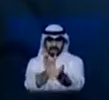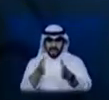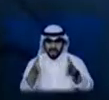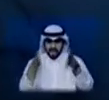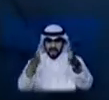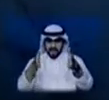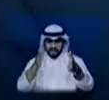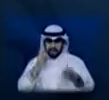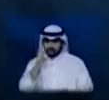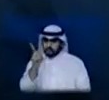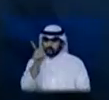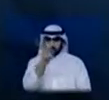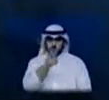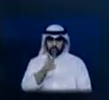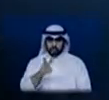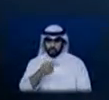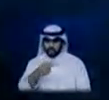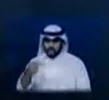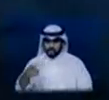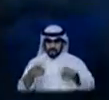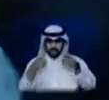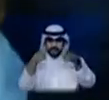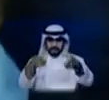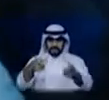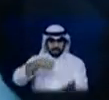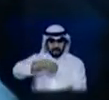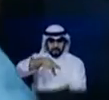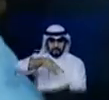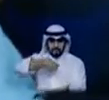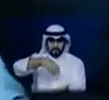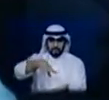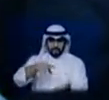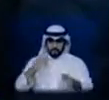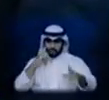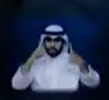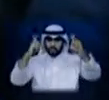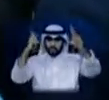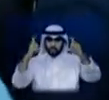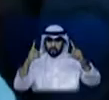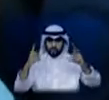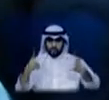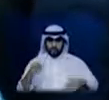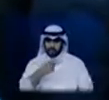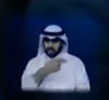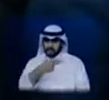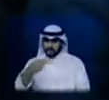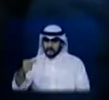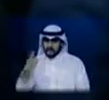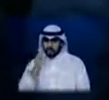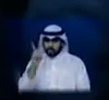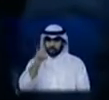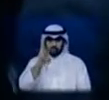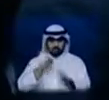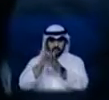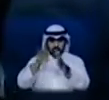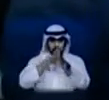محتويات الجناح من أقراص ممغنطة ومطبوعات وصور تعطي بسطة عن ما شهده الإعلام السمعي والبصري من تقدم في